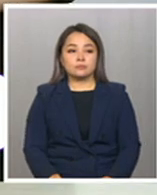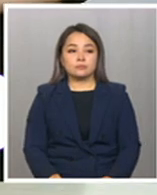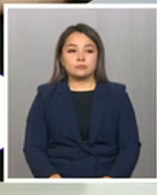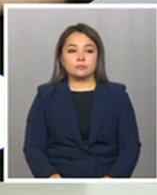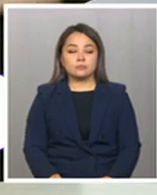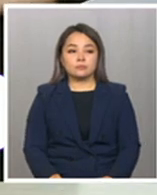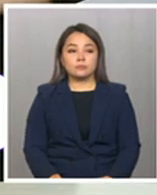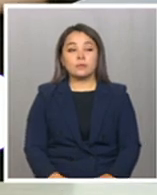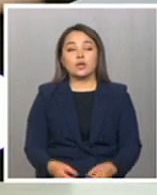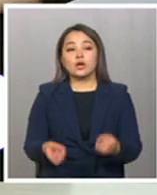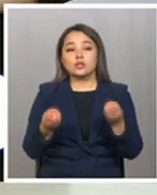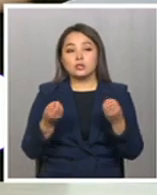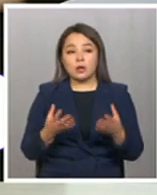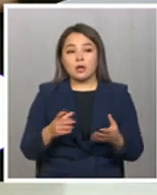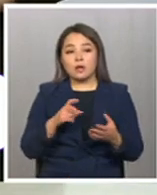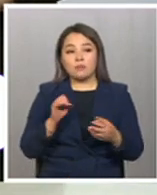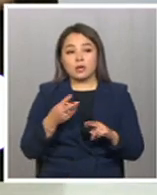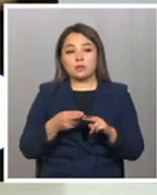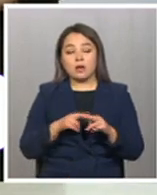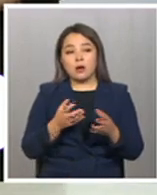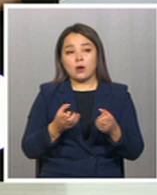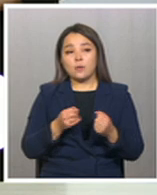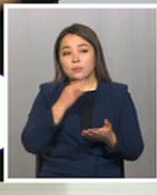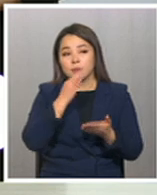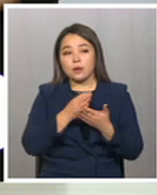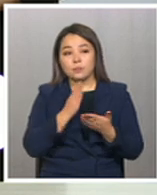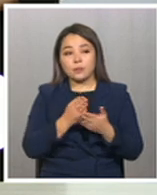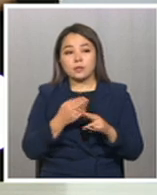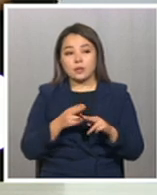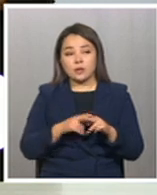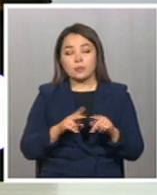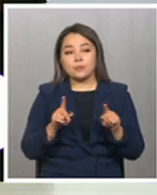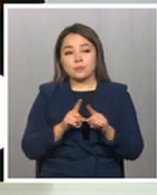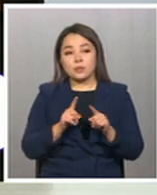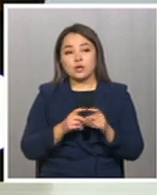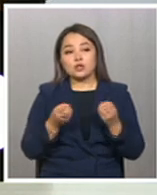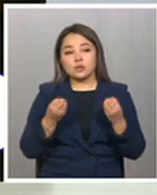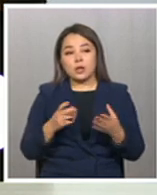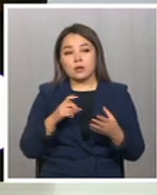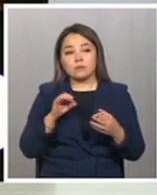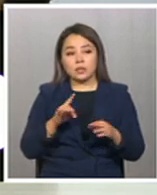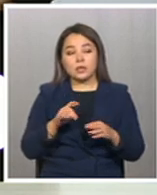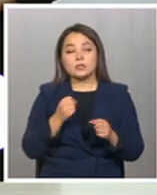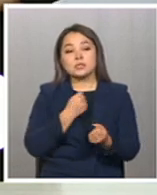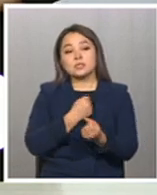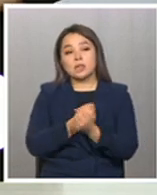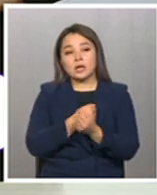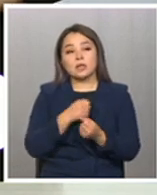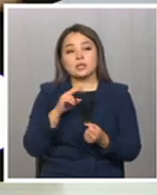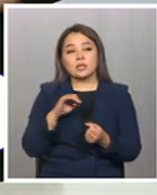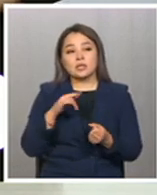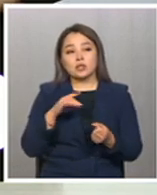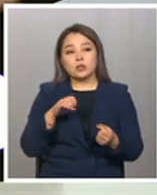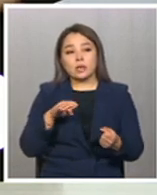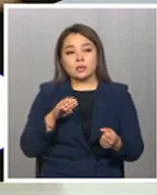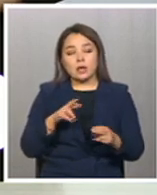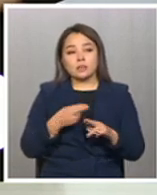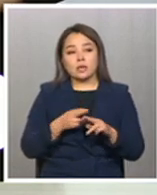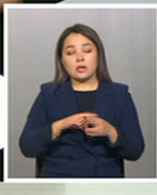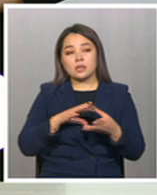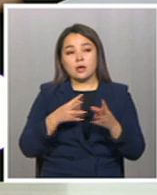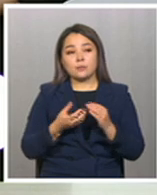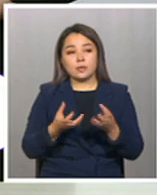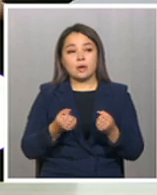Жай эфирлердің алынуына тоқталайық. Жалпы жай эфирлер спирттердің дегидратациясы нәтижесінде